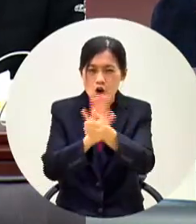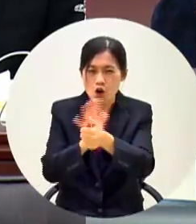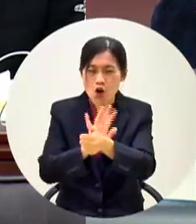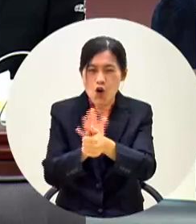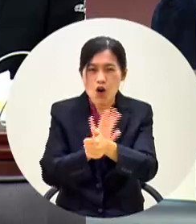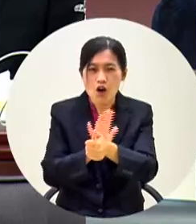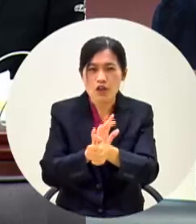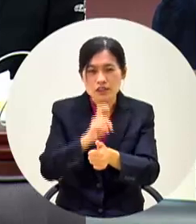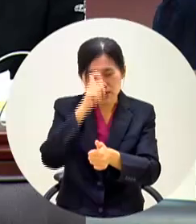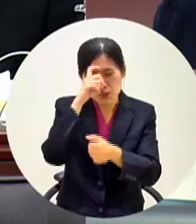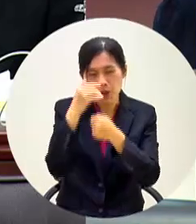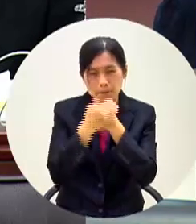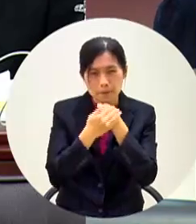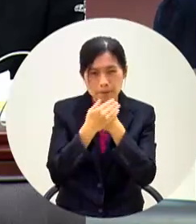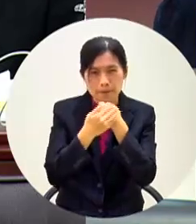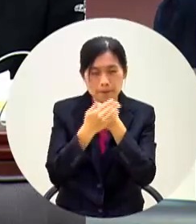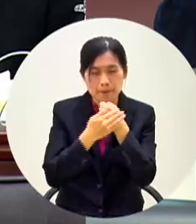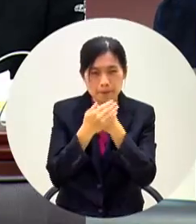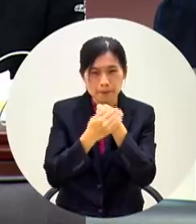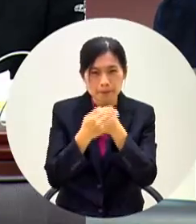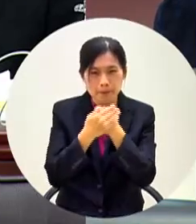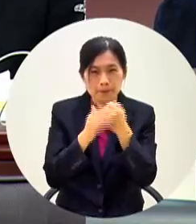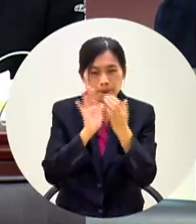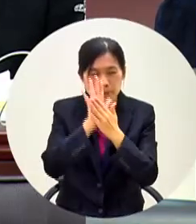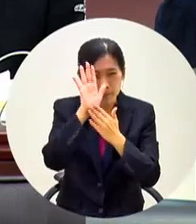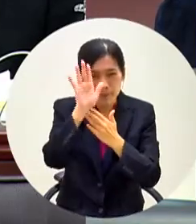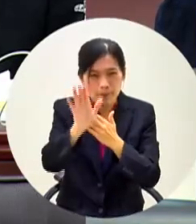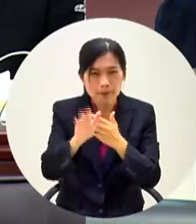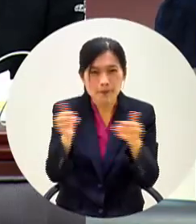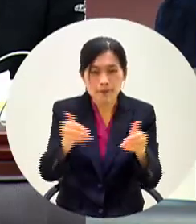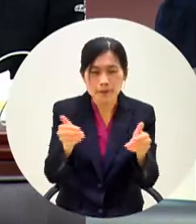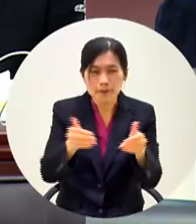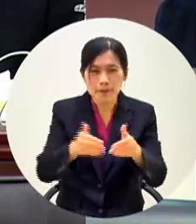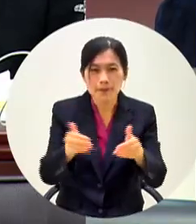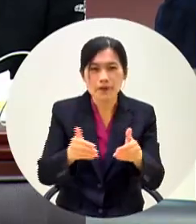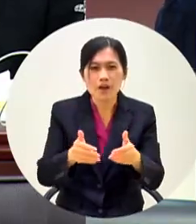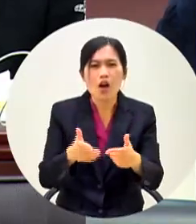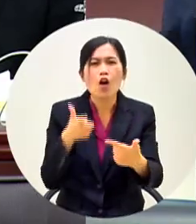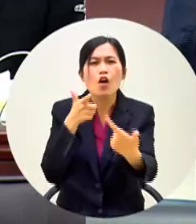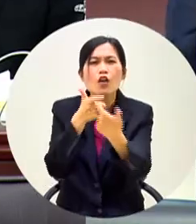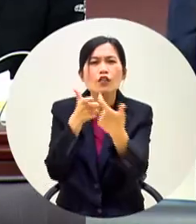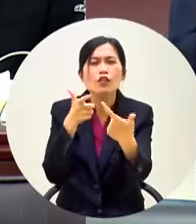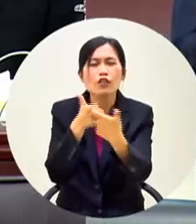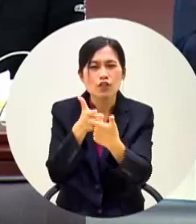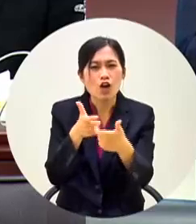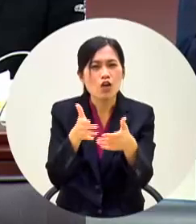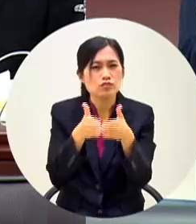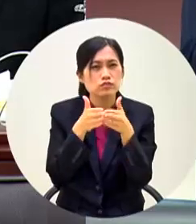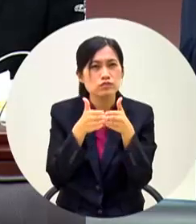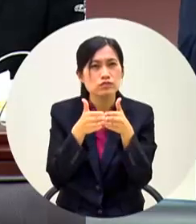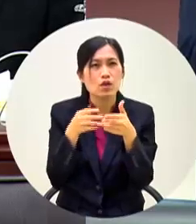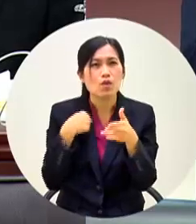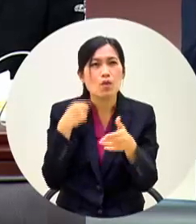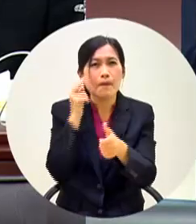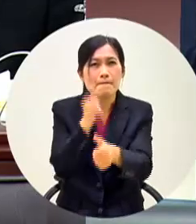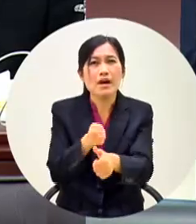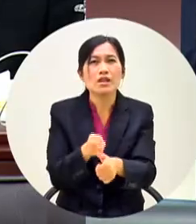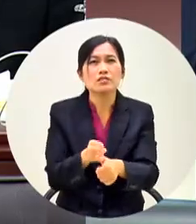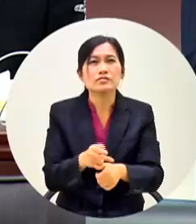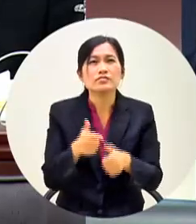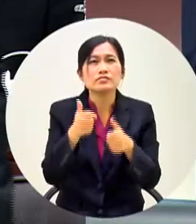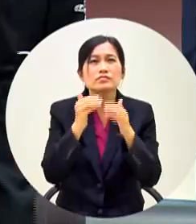保存，让他未来的整个庙宇的兴建也能够符合当地的一个发展。这个是我下的指示。 谢谢市